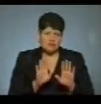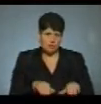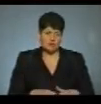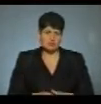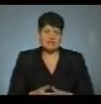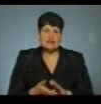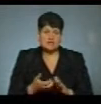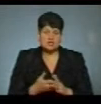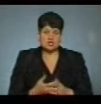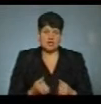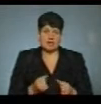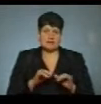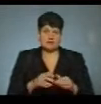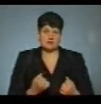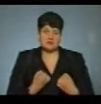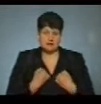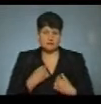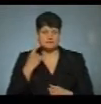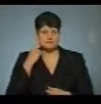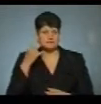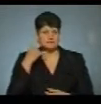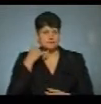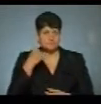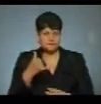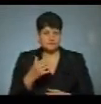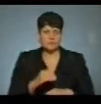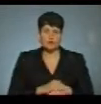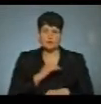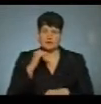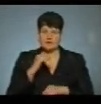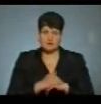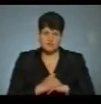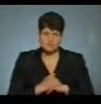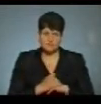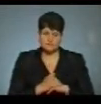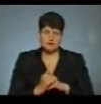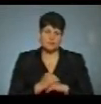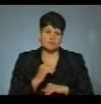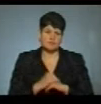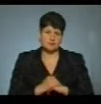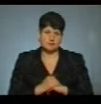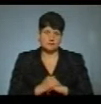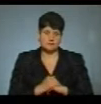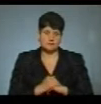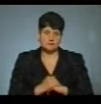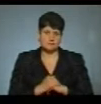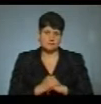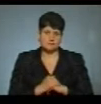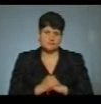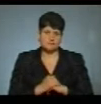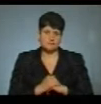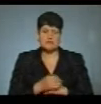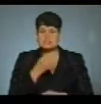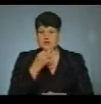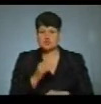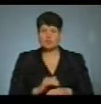вистачало засобів захисту. Почуємо ще один телефонний дзвіночок. Доброго вечора. Добрий вечір. Добрий вечір. Скажіть,